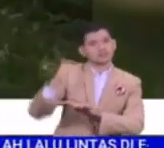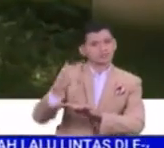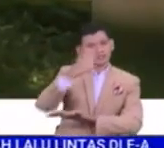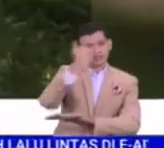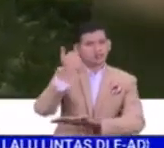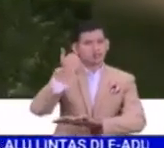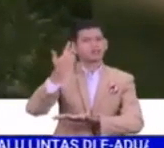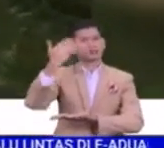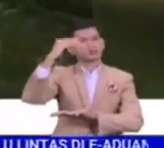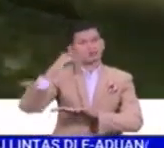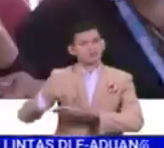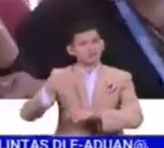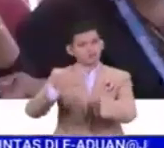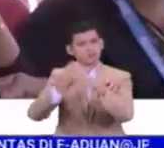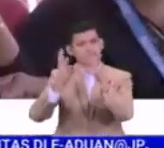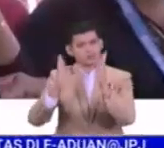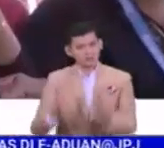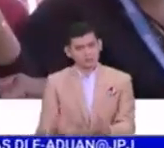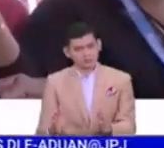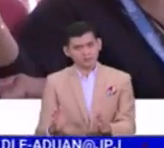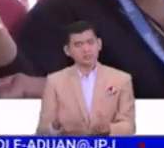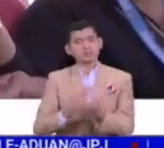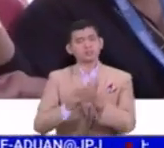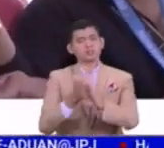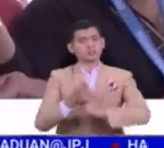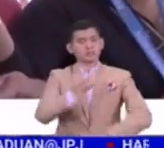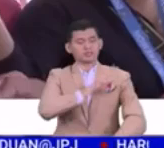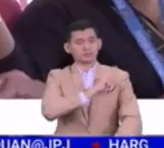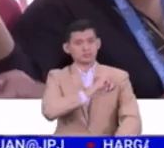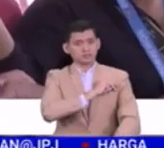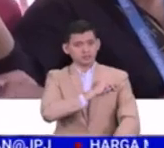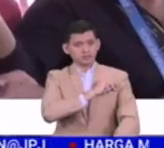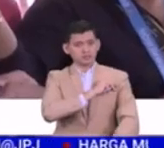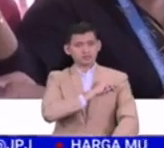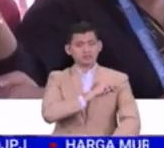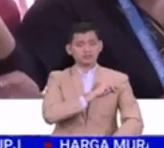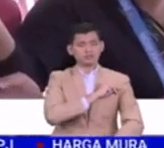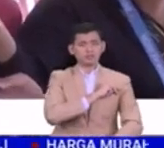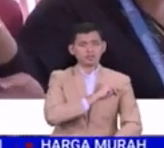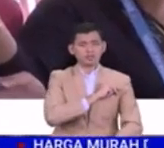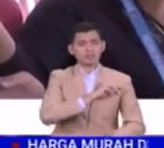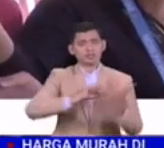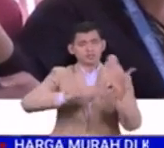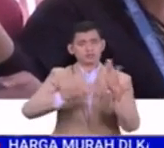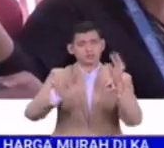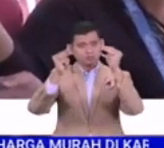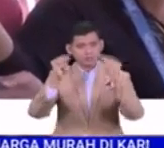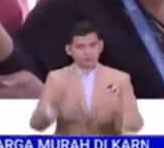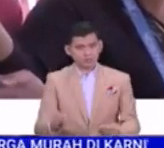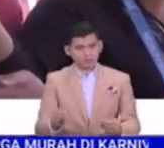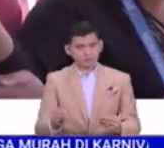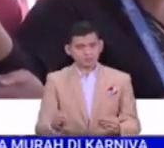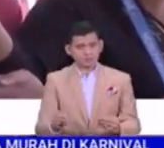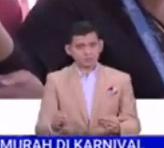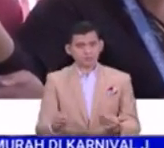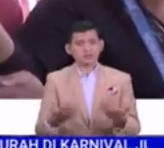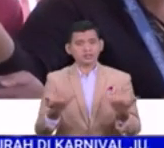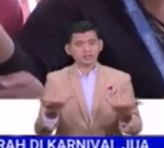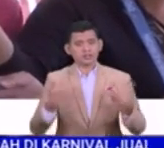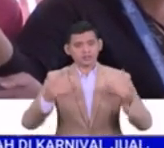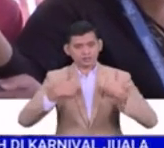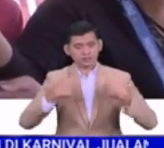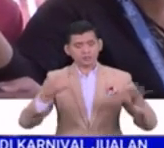berikutan kekurangan tenaga buruh. Pihak Kementerian Sumber Manusia juga telah